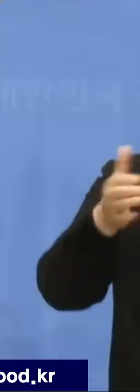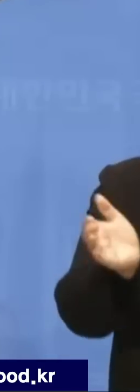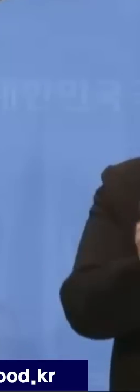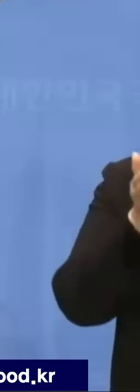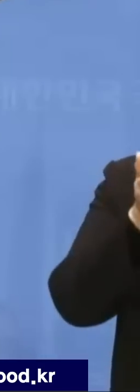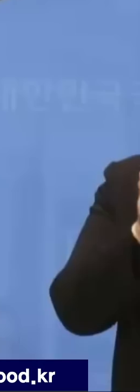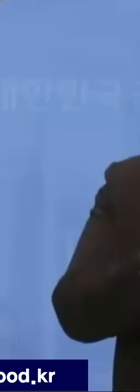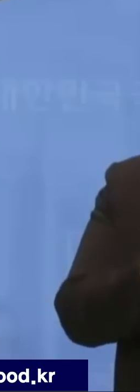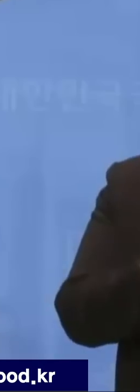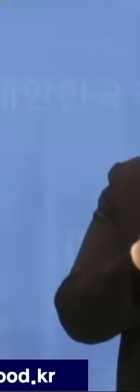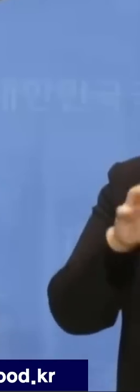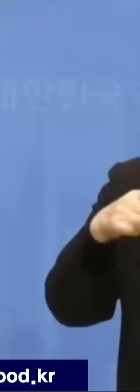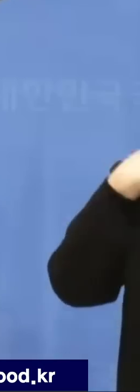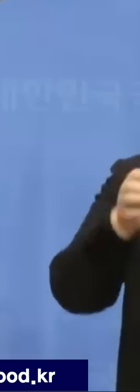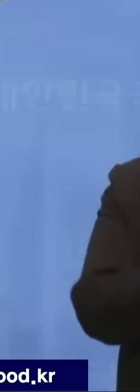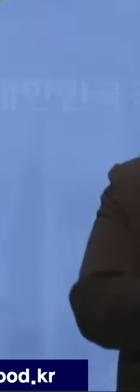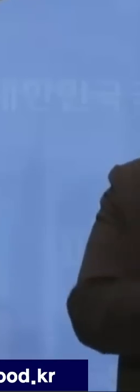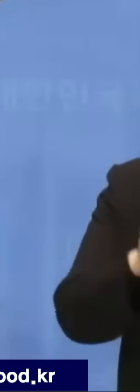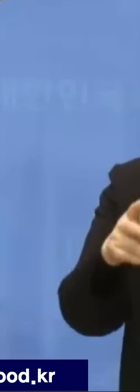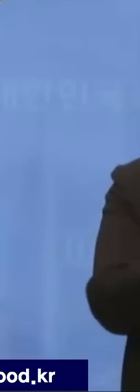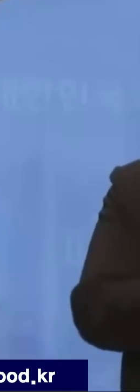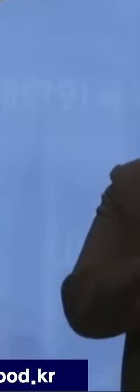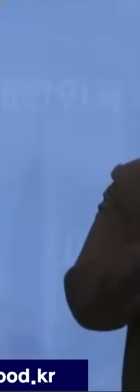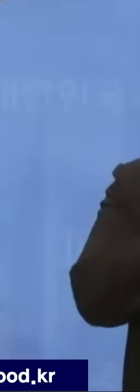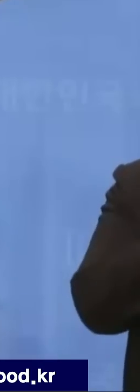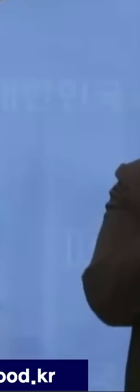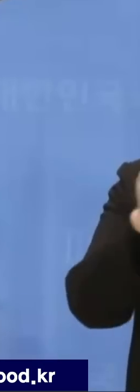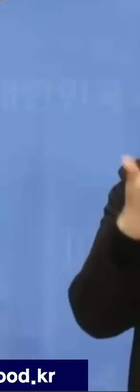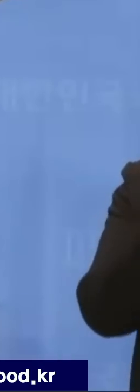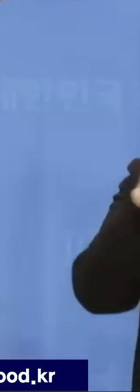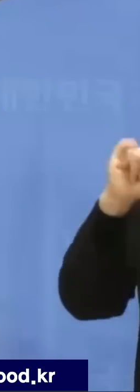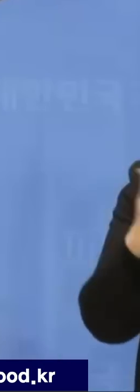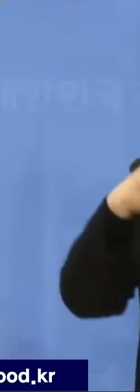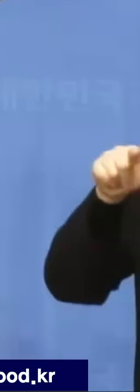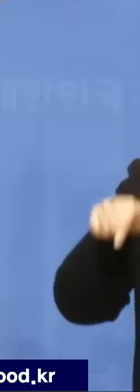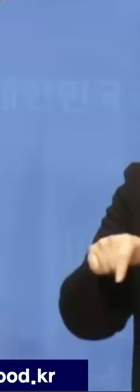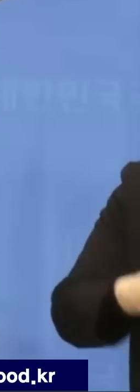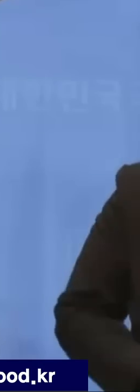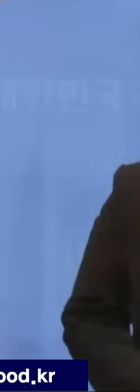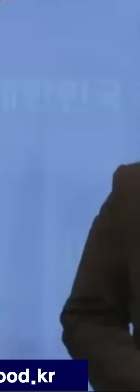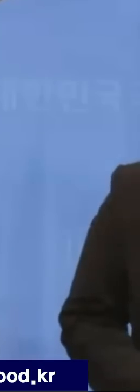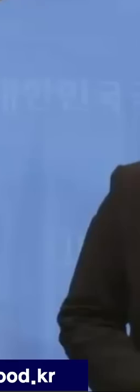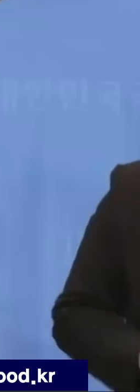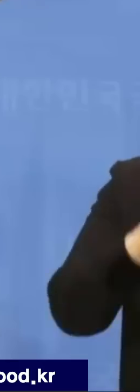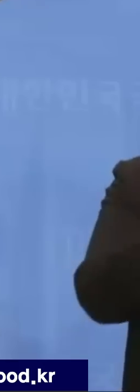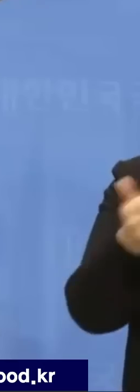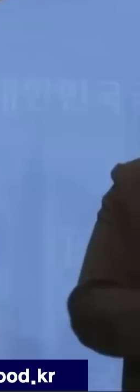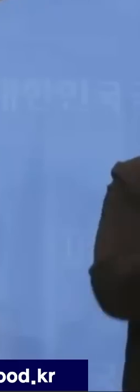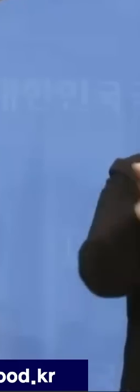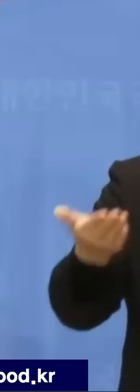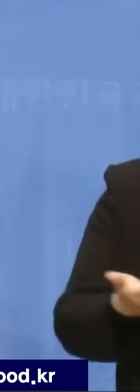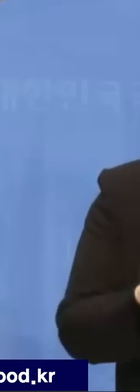더불어민주당 안민석 의원입니다. 국민 여러분, 언론인 여러분, 아닌